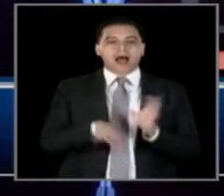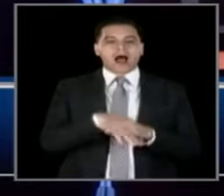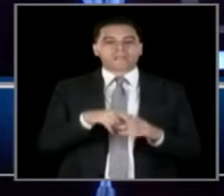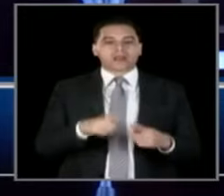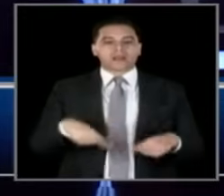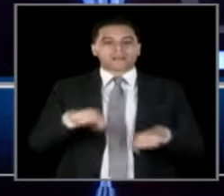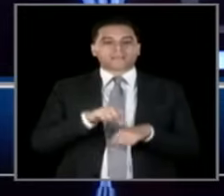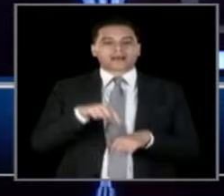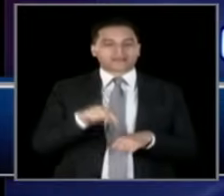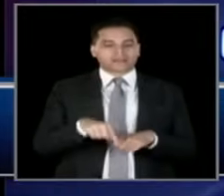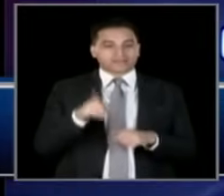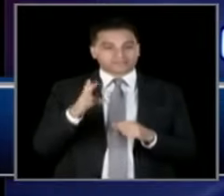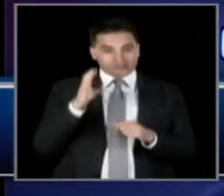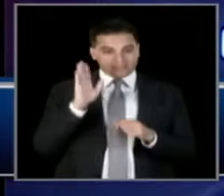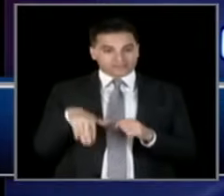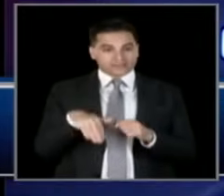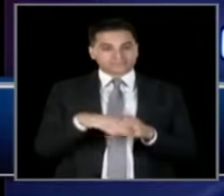إجابة؟